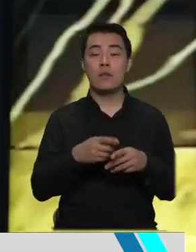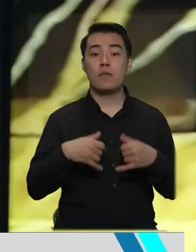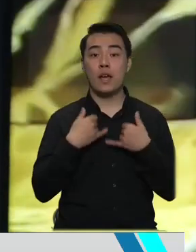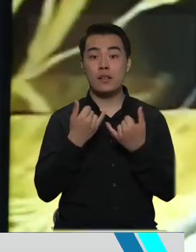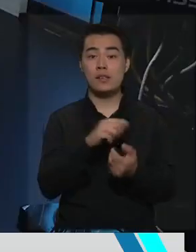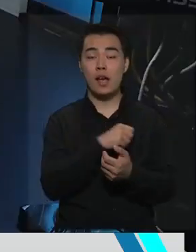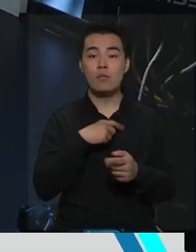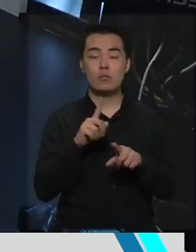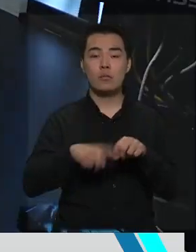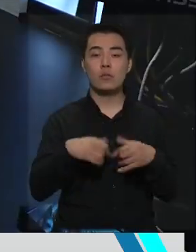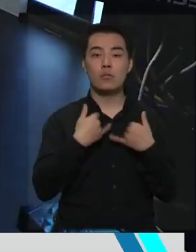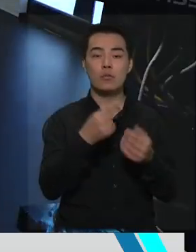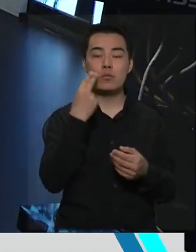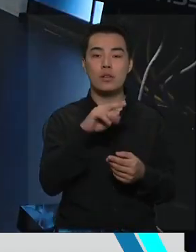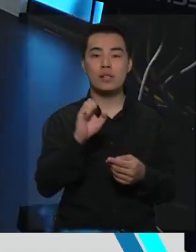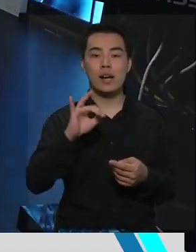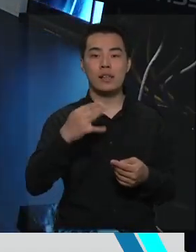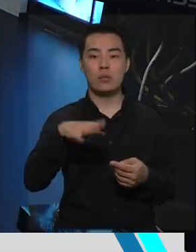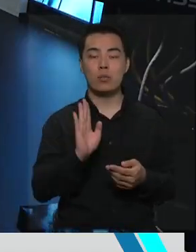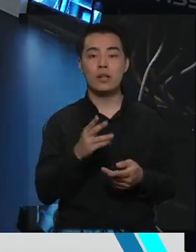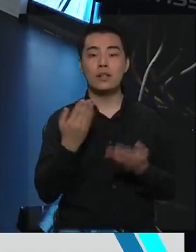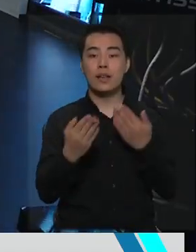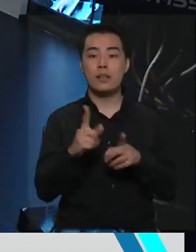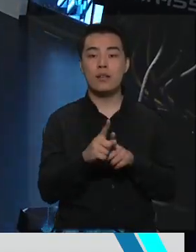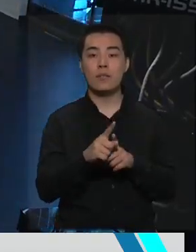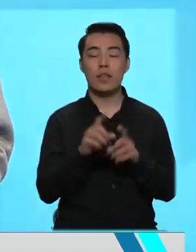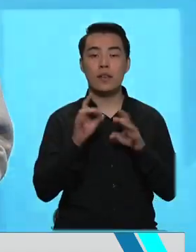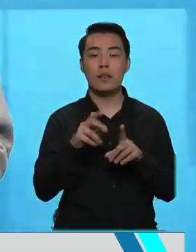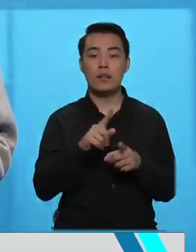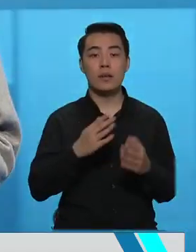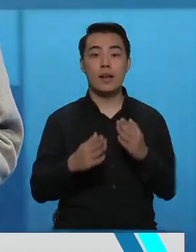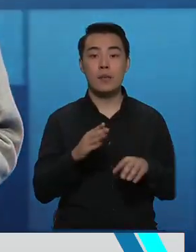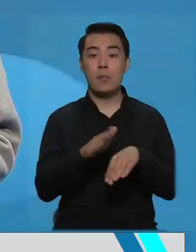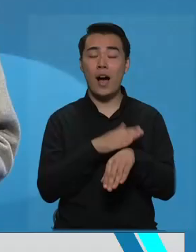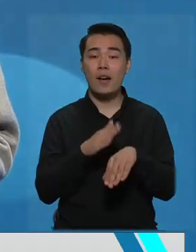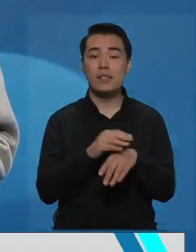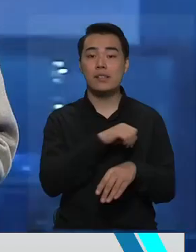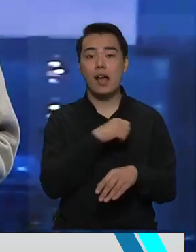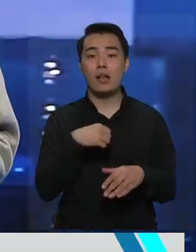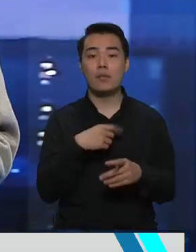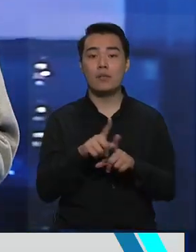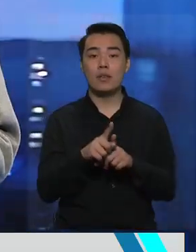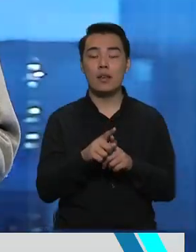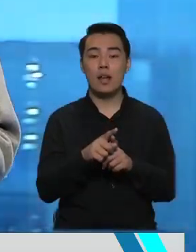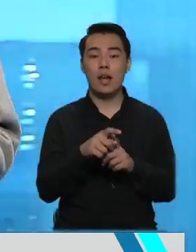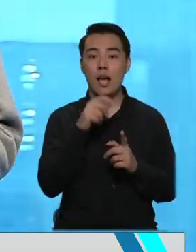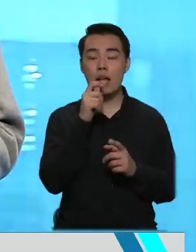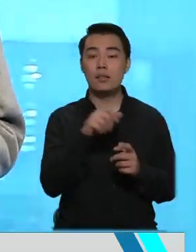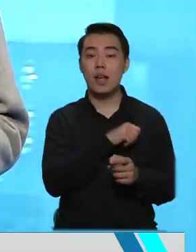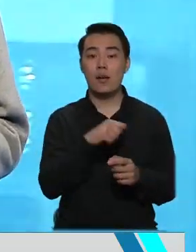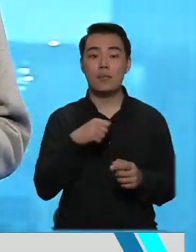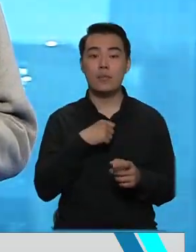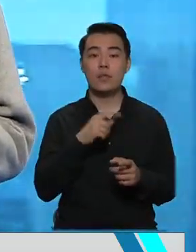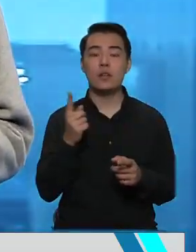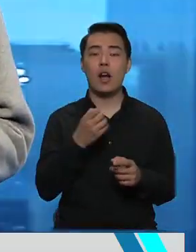результат тем лучше сайт если постоянно подбадривать нашу нейросеть похвалами или текстами о том